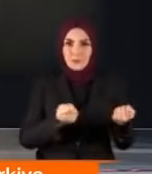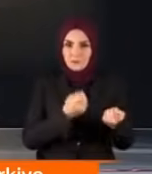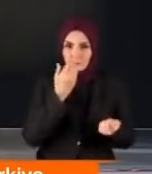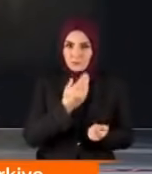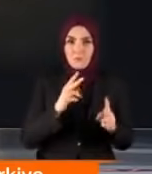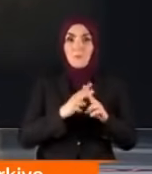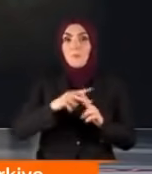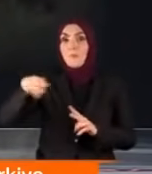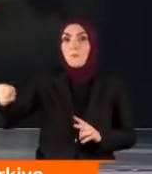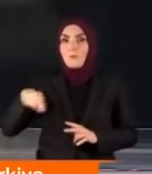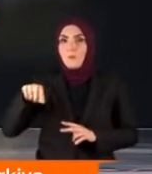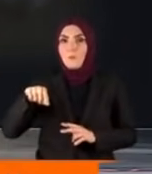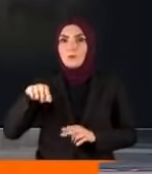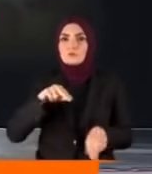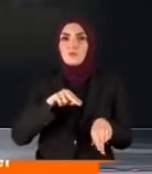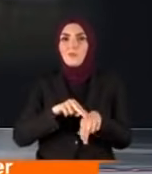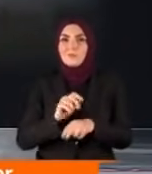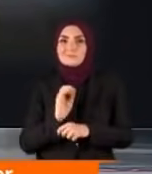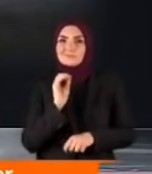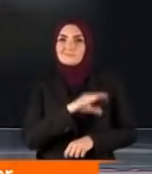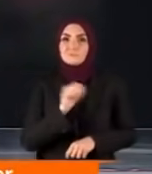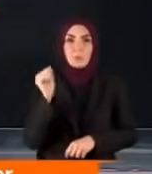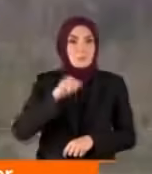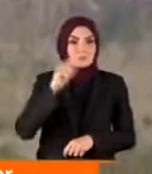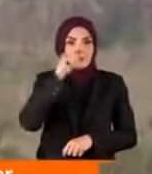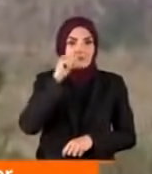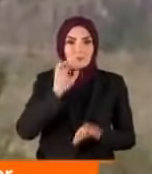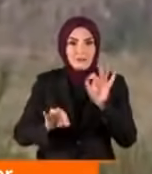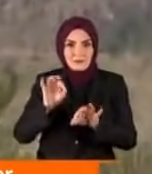ve kundakçı suçüstü yakalandı.